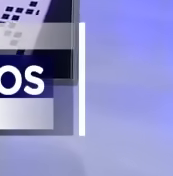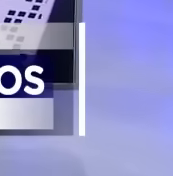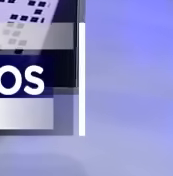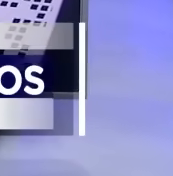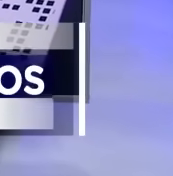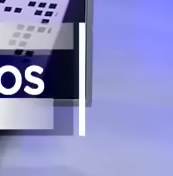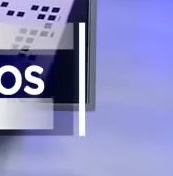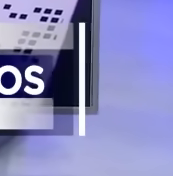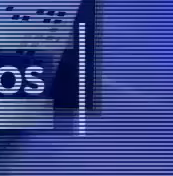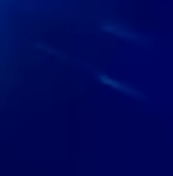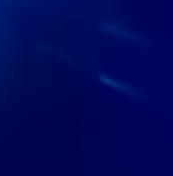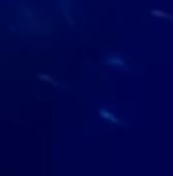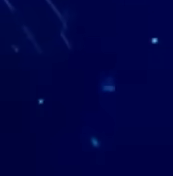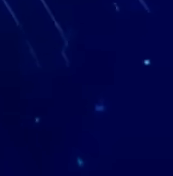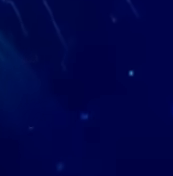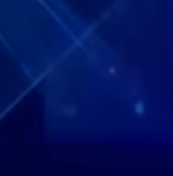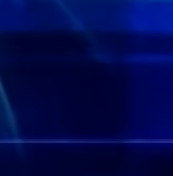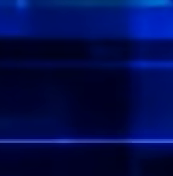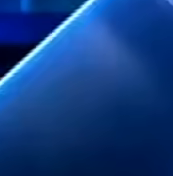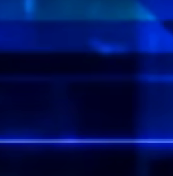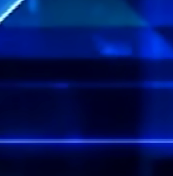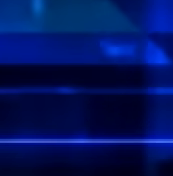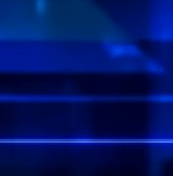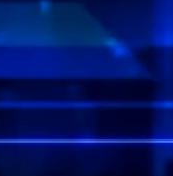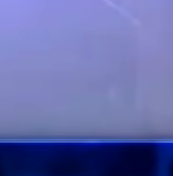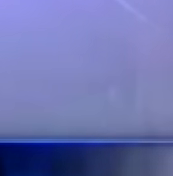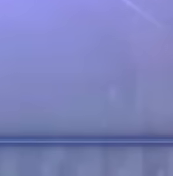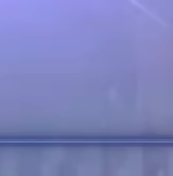Sa Frontline Tonight.